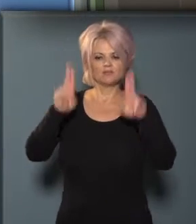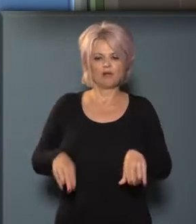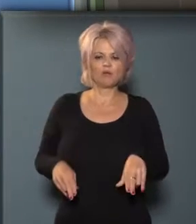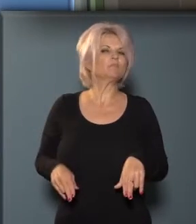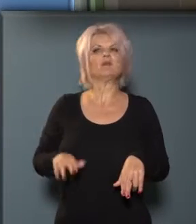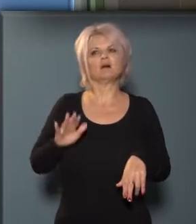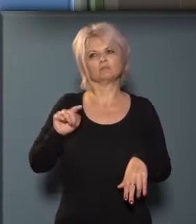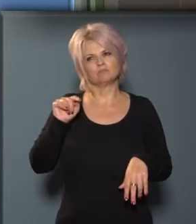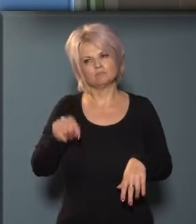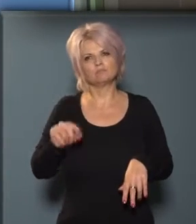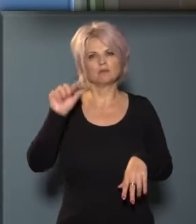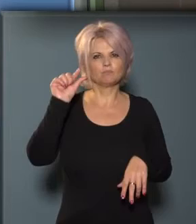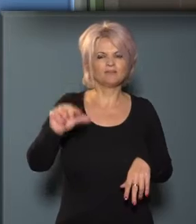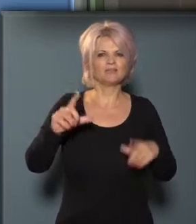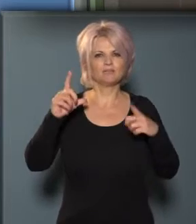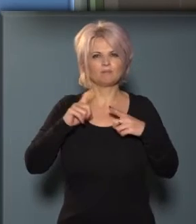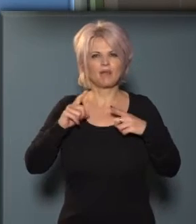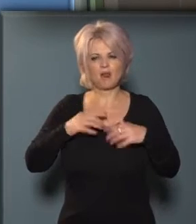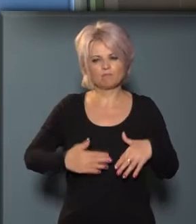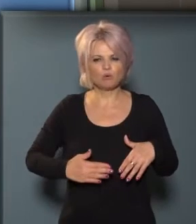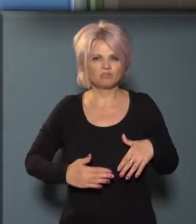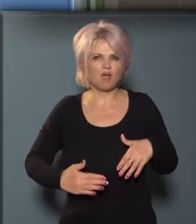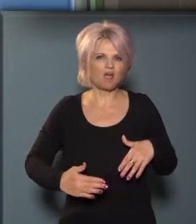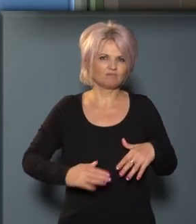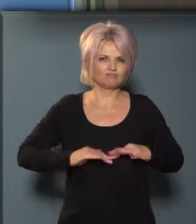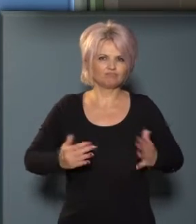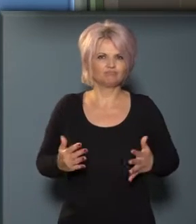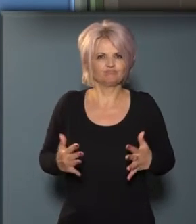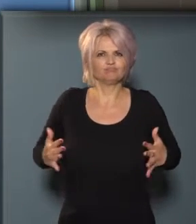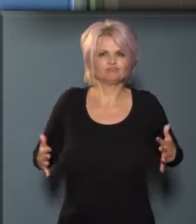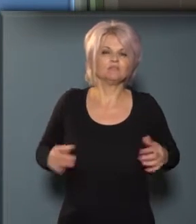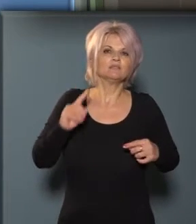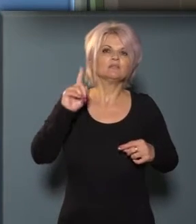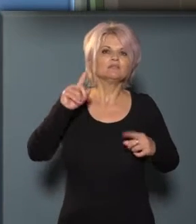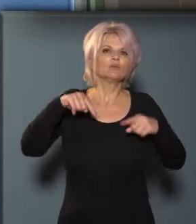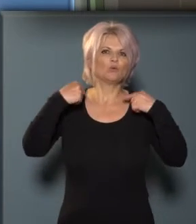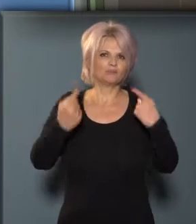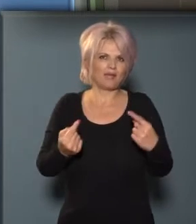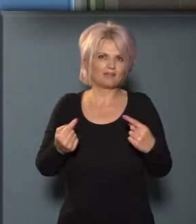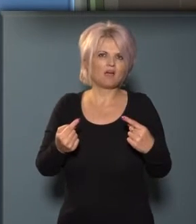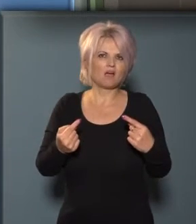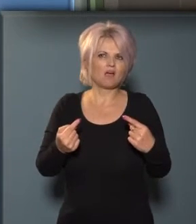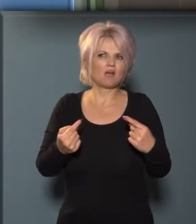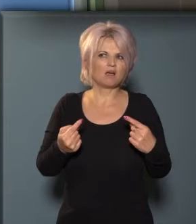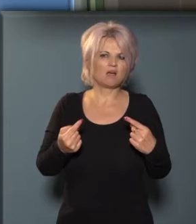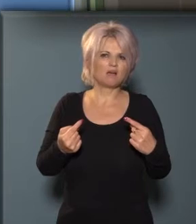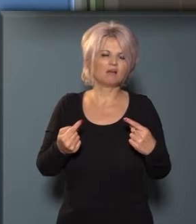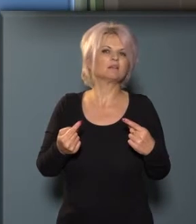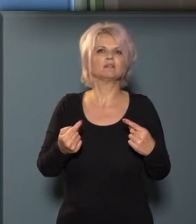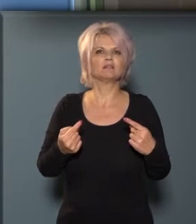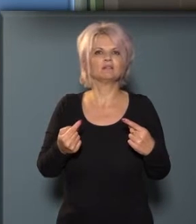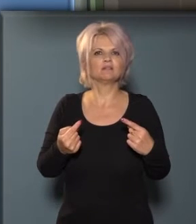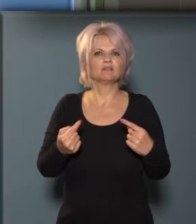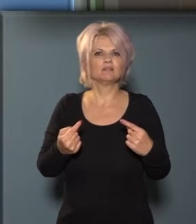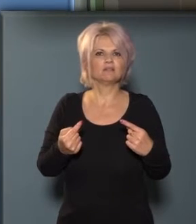ilyen megállás, ott egy kicsit jönnek a pocakok, meg jönnek a plussúlyok, de utána viszont tehát egy picit sikk is talán az,